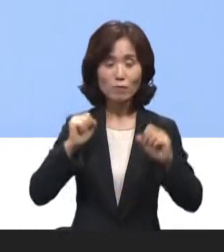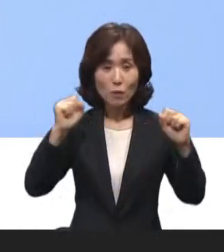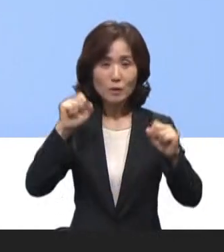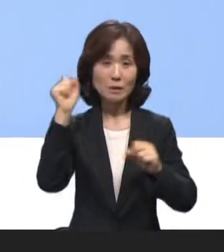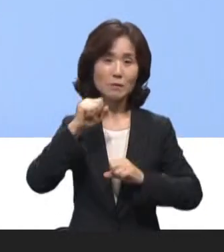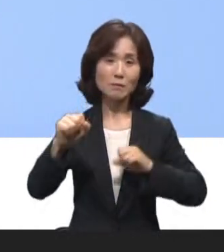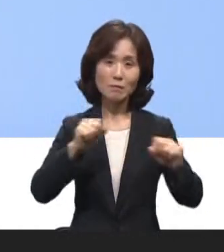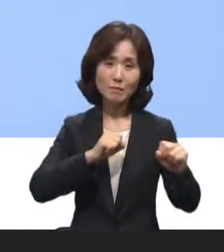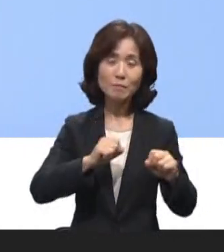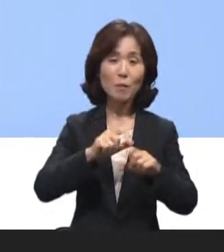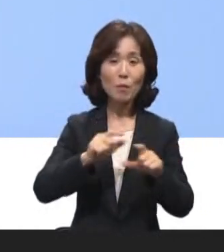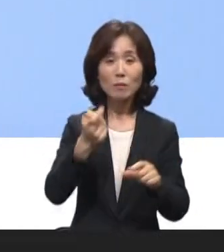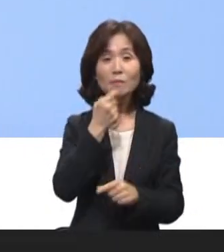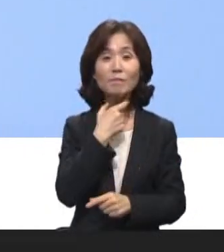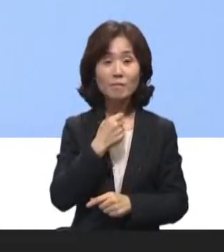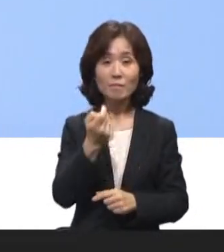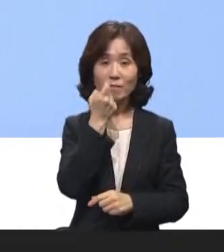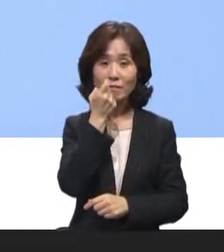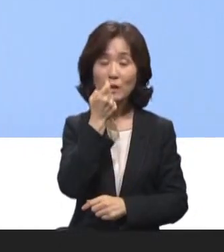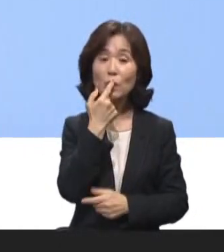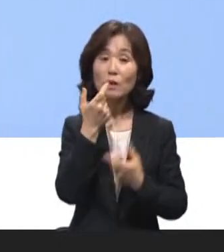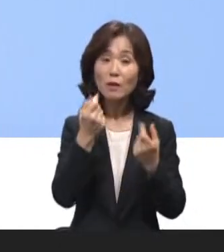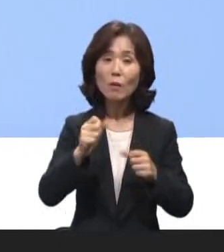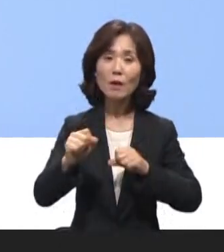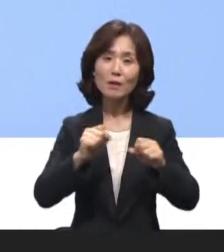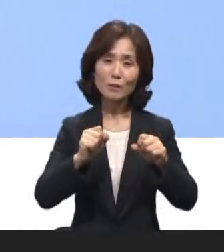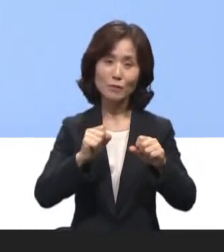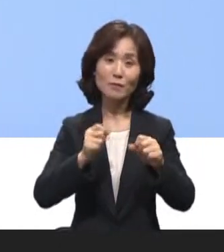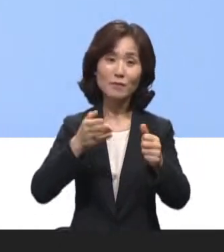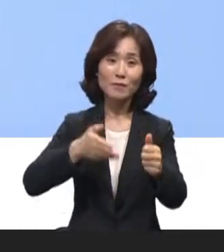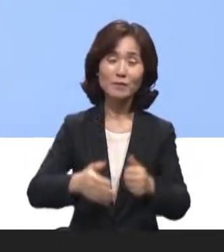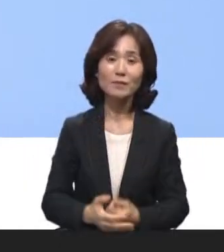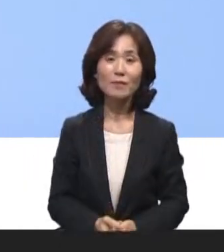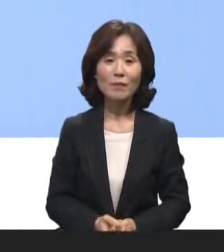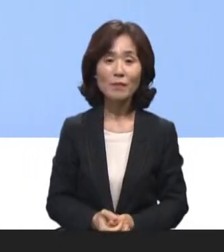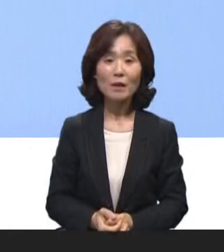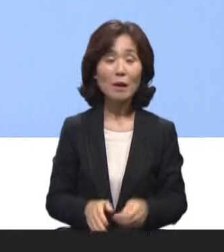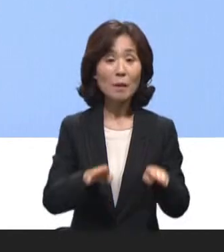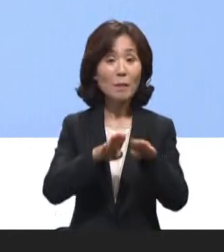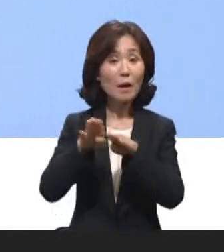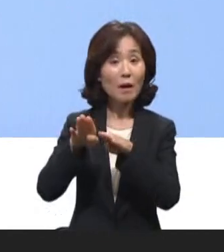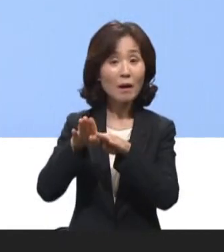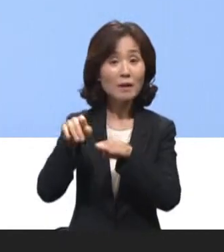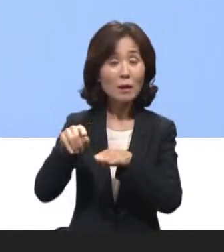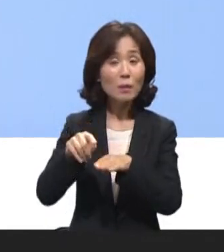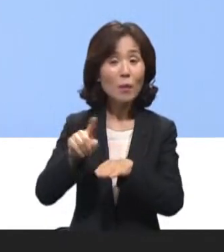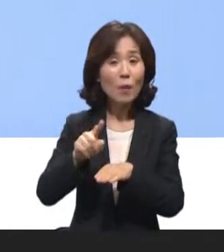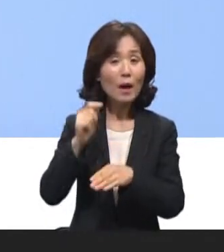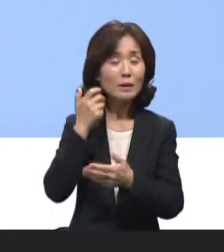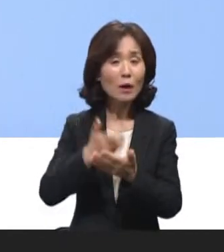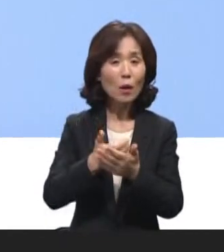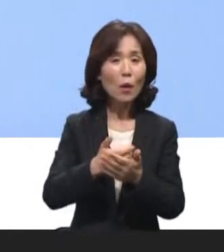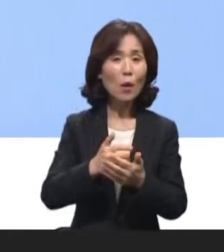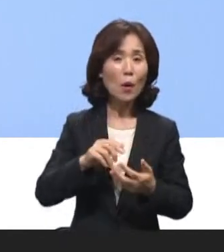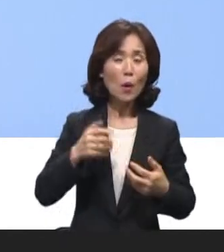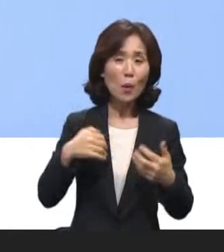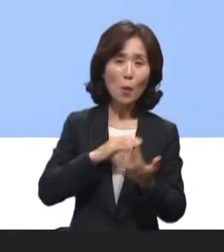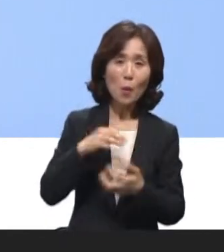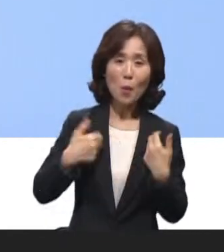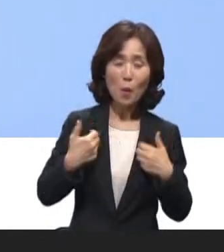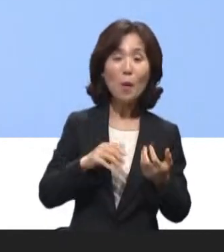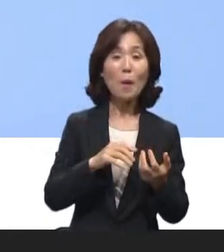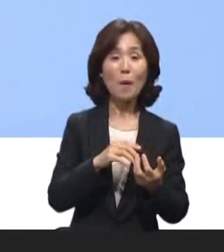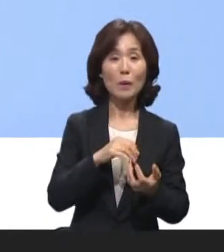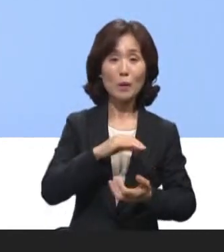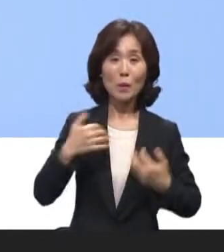활동도 하고 평소 배우고 싶었던 것도 배우는 이런 활동을 권장하고 싶습니다 원래 방학 이라는 게 한자로 노을 방자 에 배울 학 이에요 그렇군